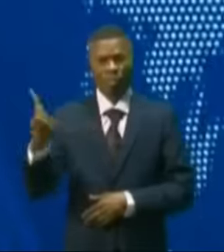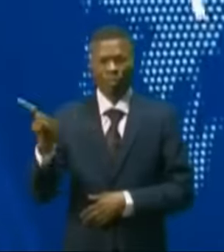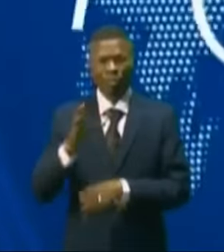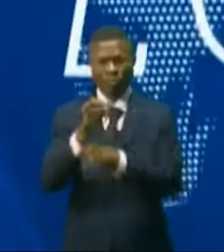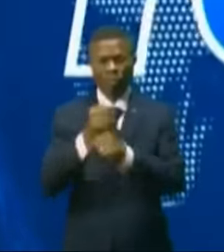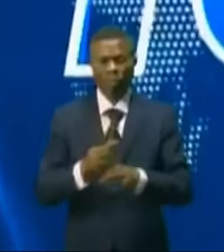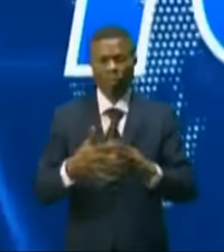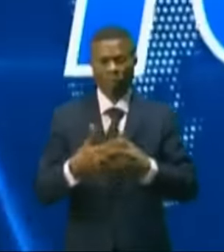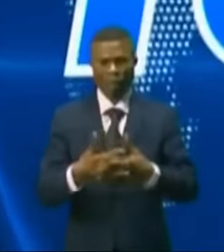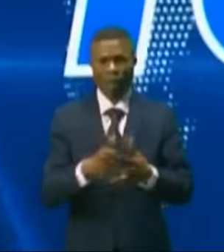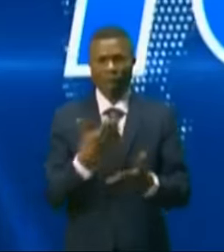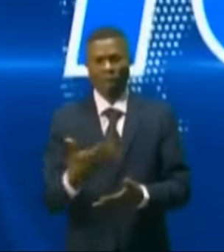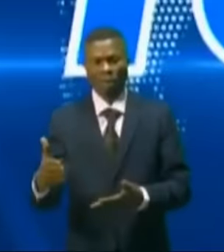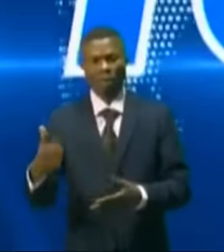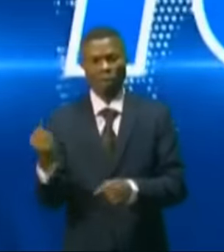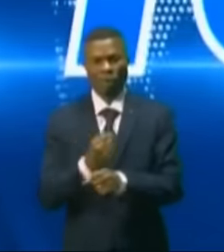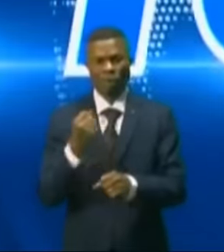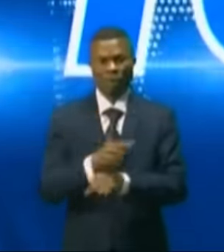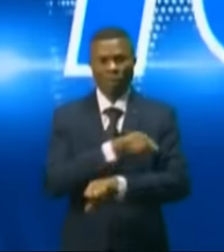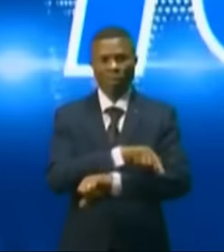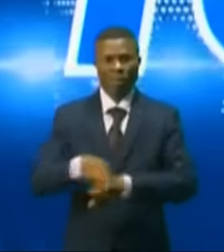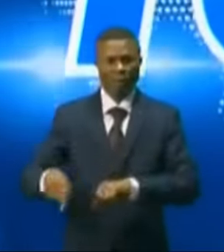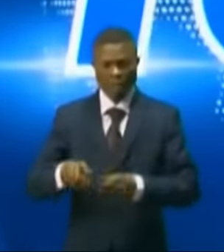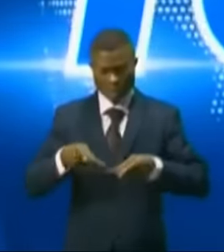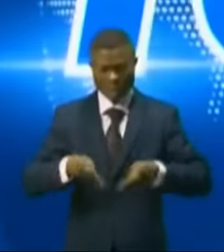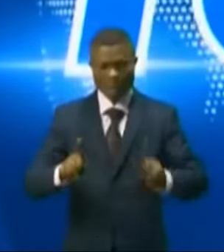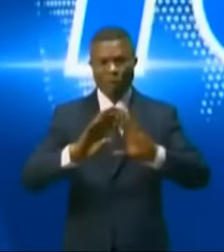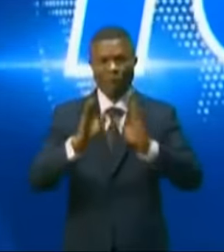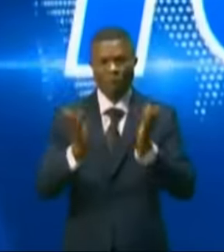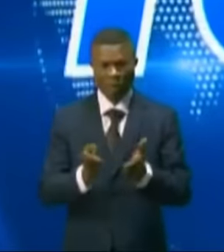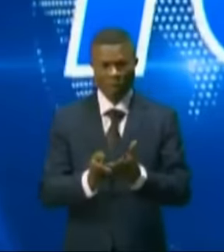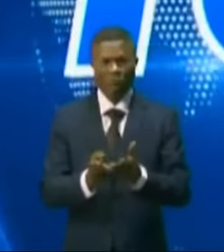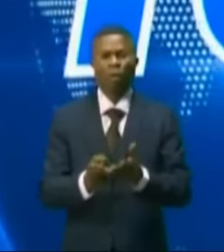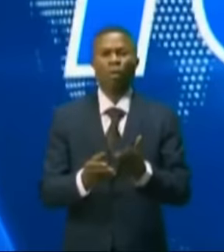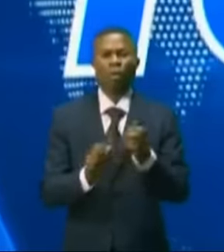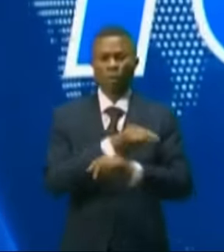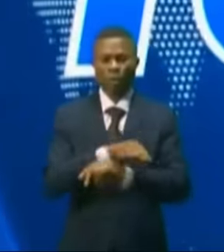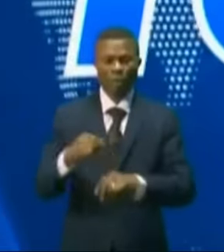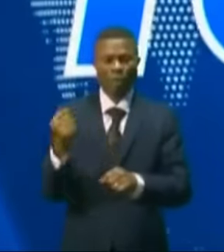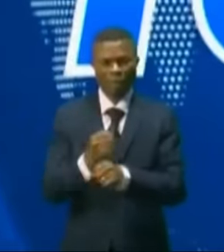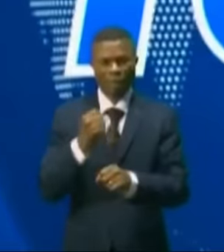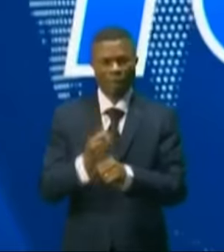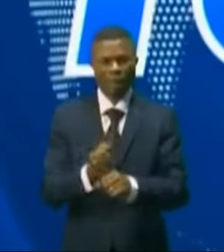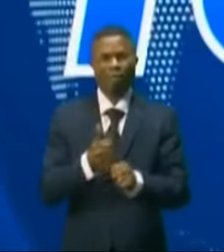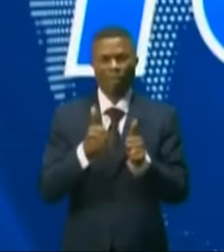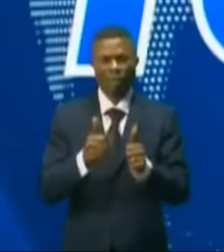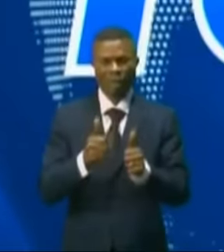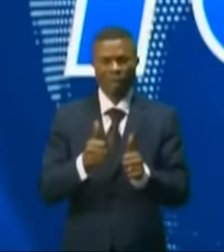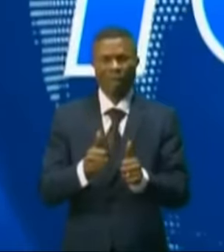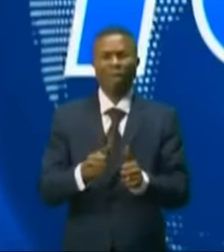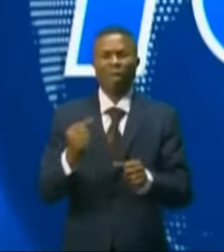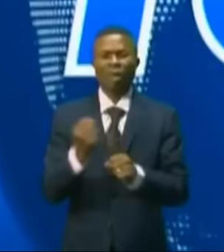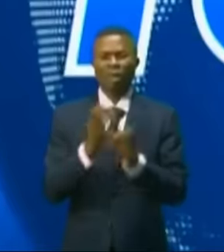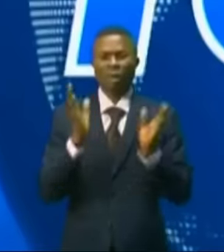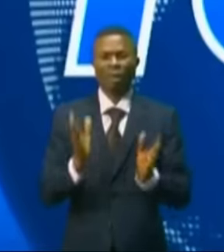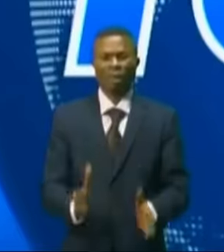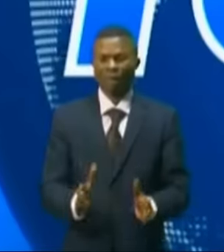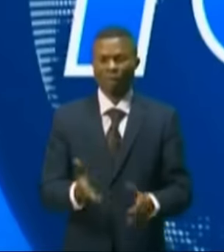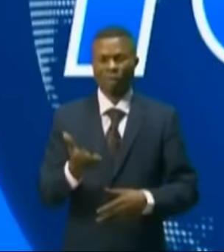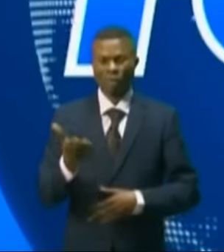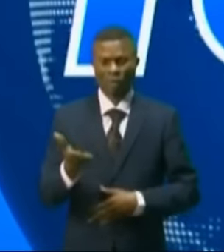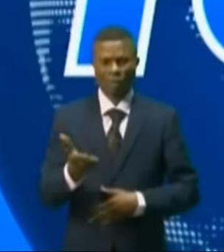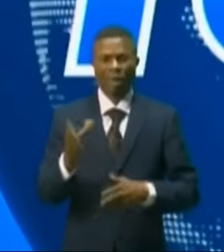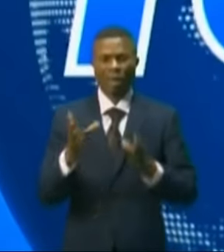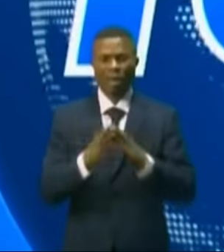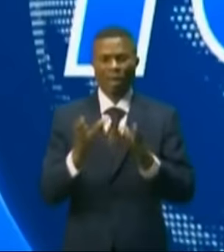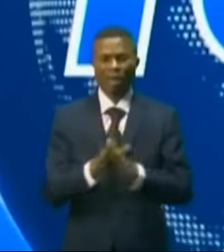des matériels et autres fournitures des bureaux pour permettre à cette régie provinciale de renforcer les capacités de ses agents